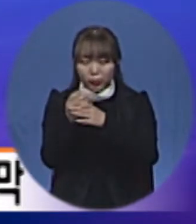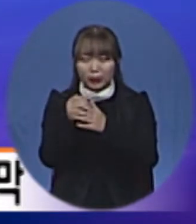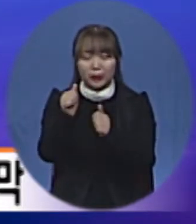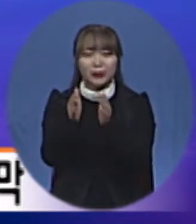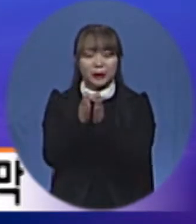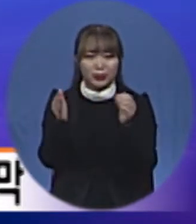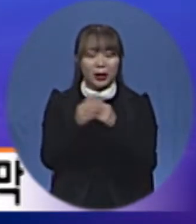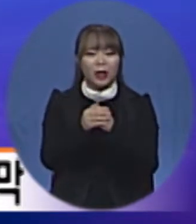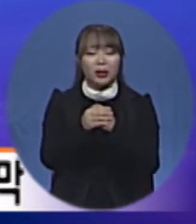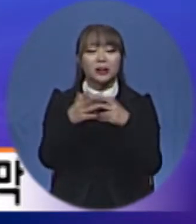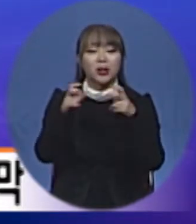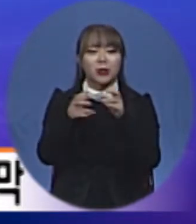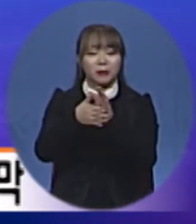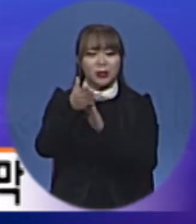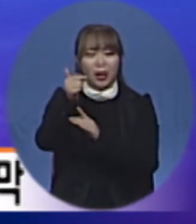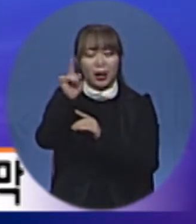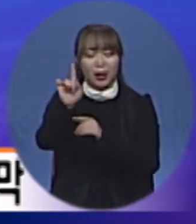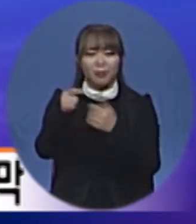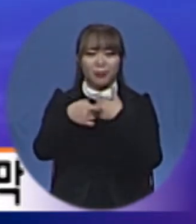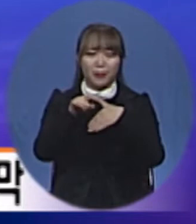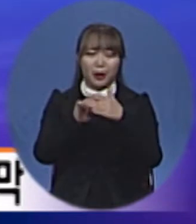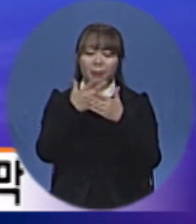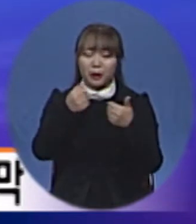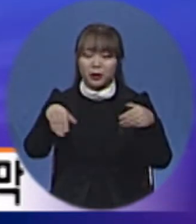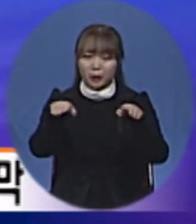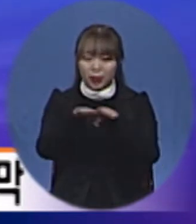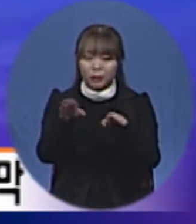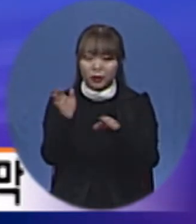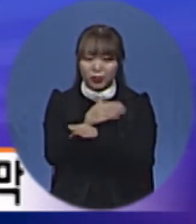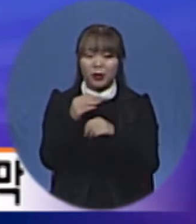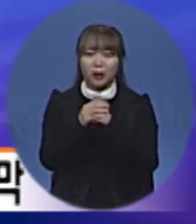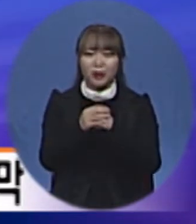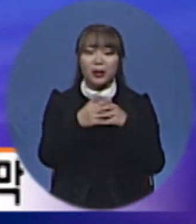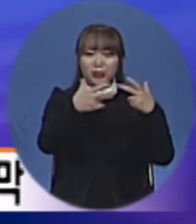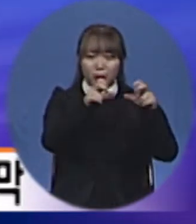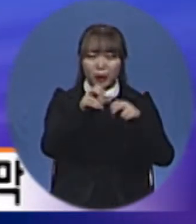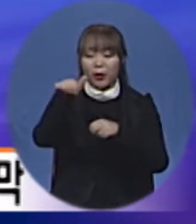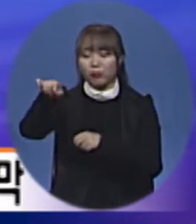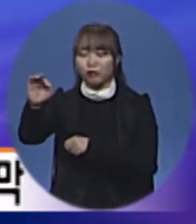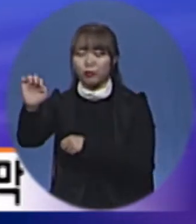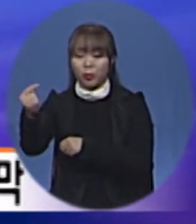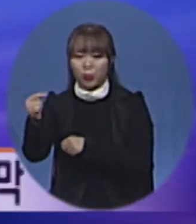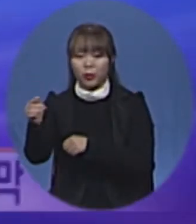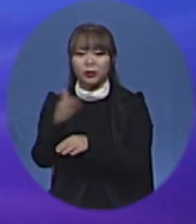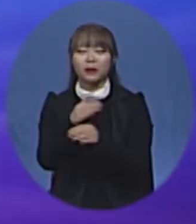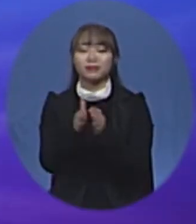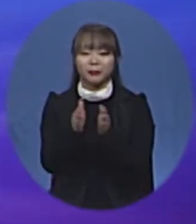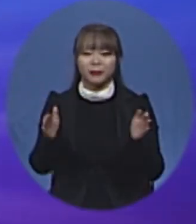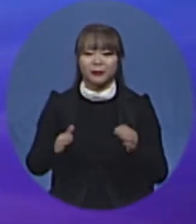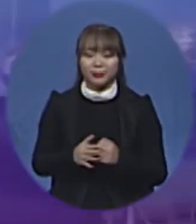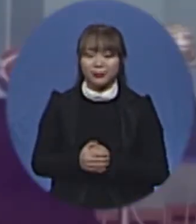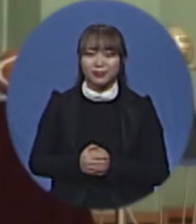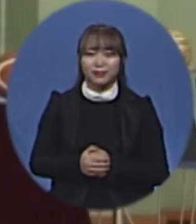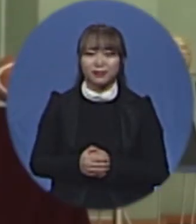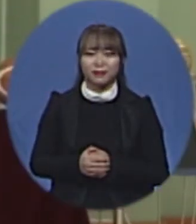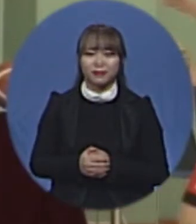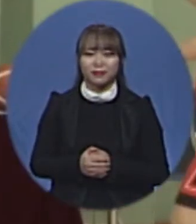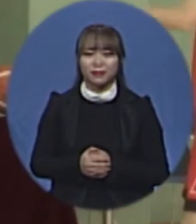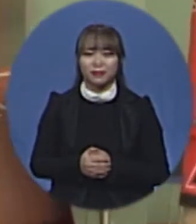성남시 한마음복지관에서 개막식을 시작으로 앞으로 두 달여간 성남과 군포에서 진행됩니다.